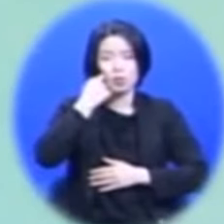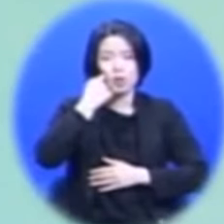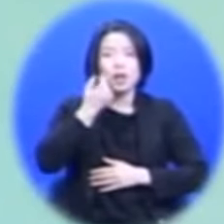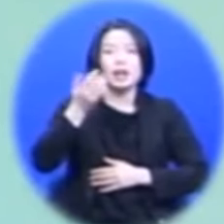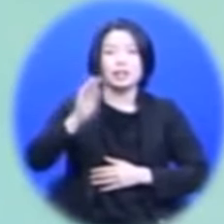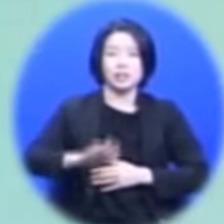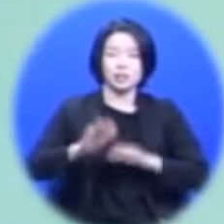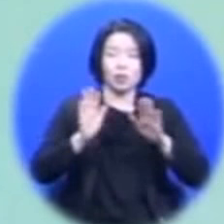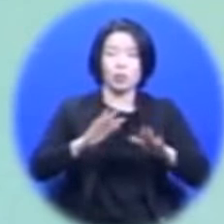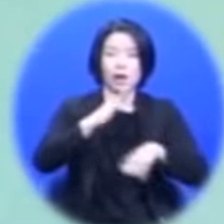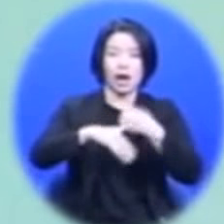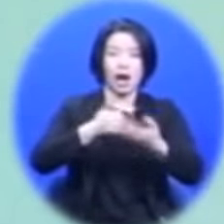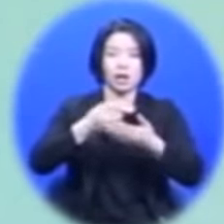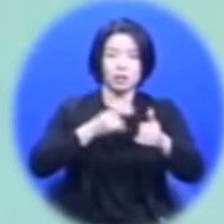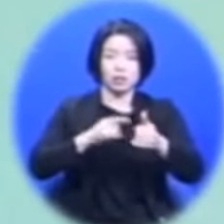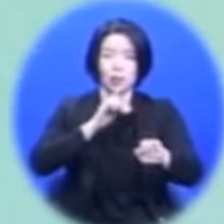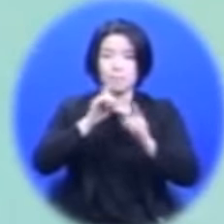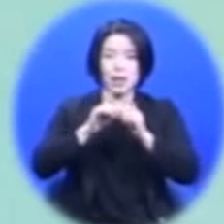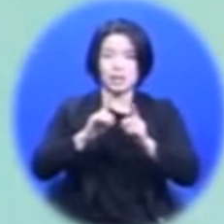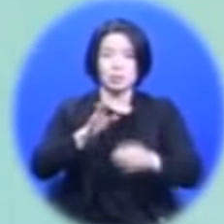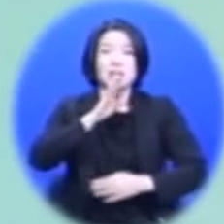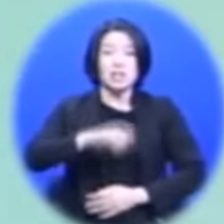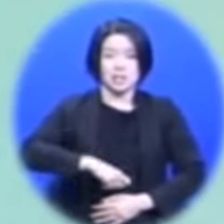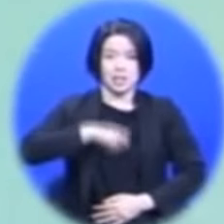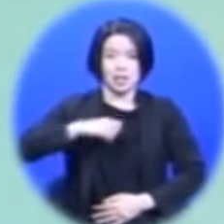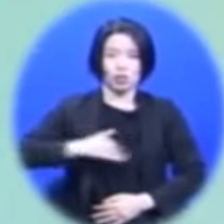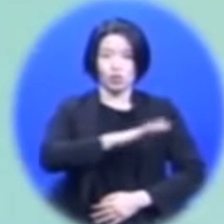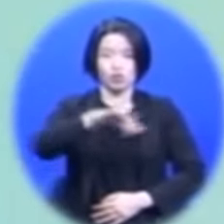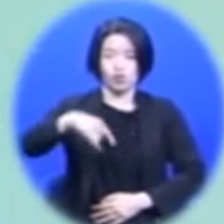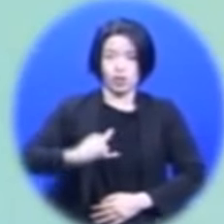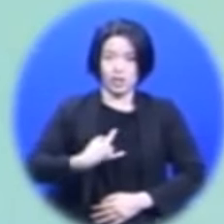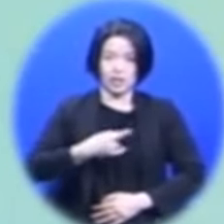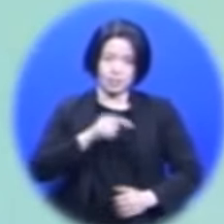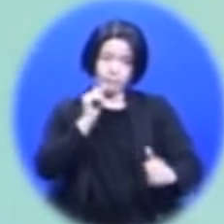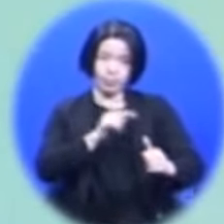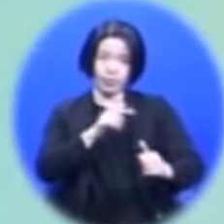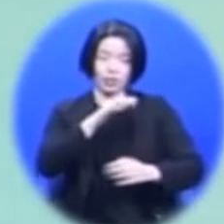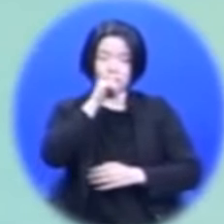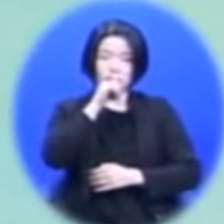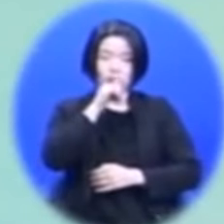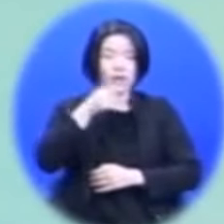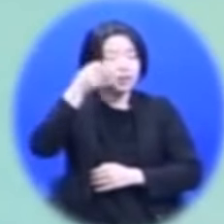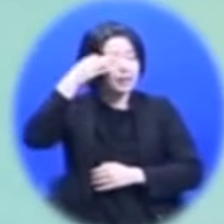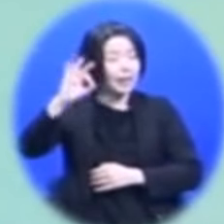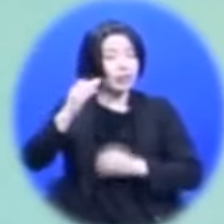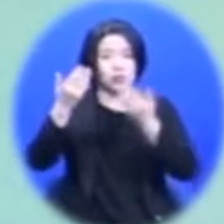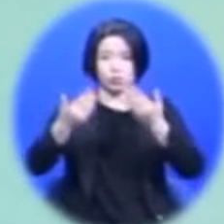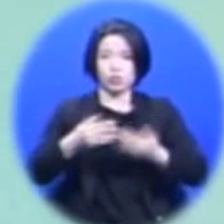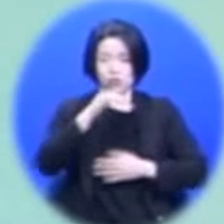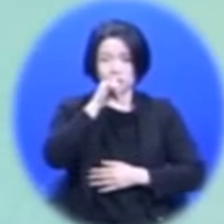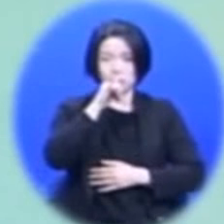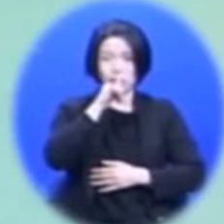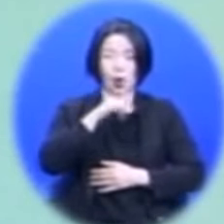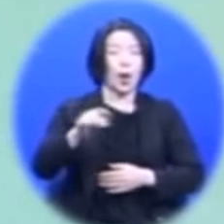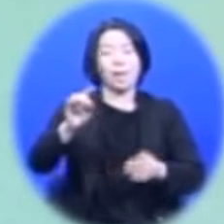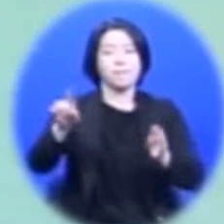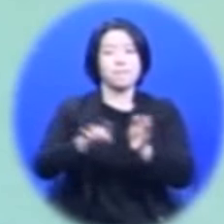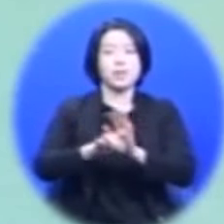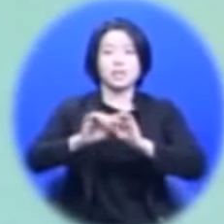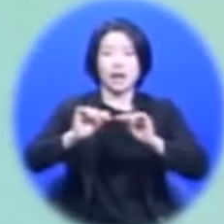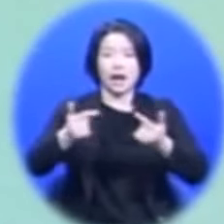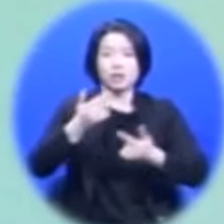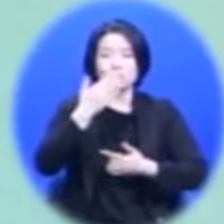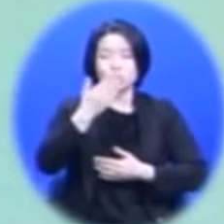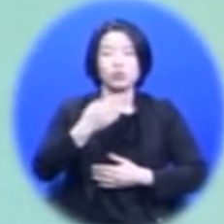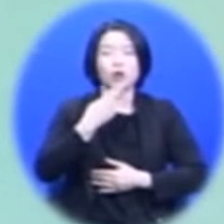오늘 하나님께서 말씀의 진리로 우리에게 지적하시고 깨우쳐 주세요. 안 믿을 수가 없게